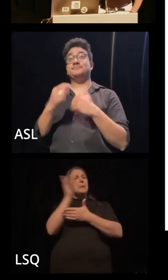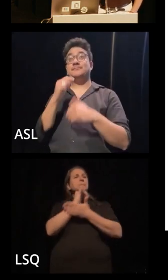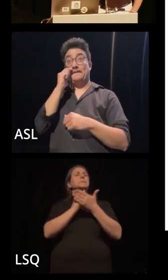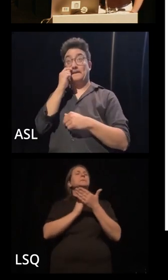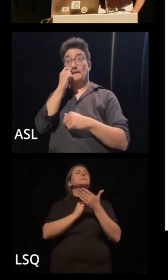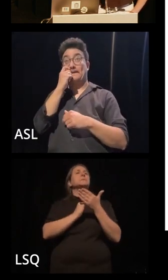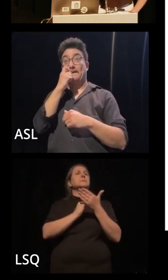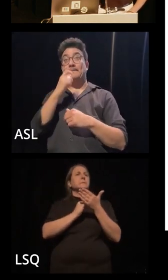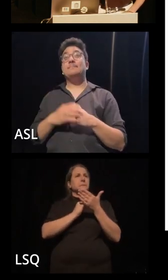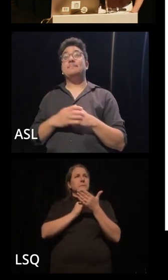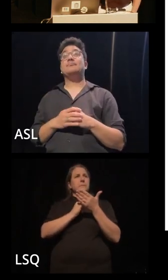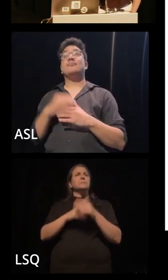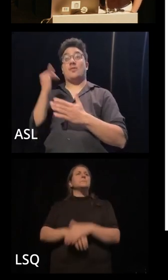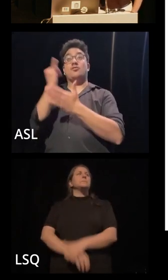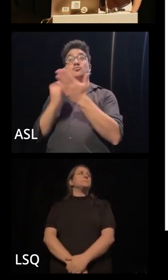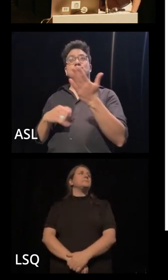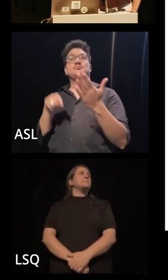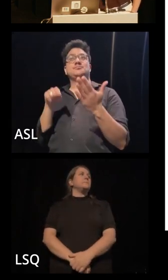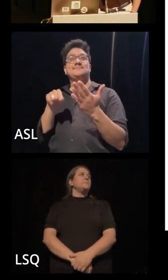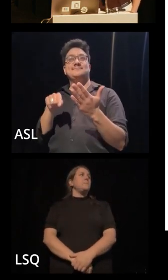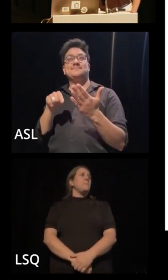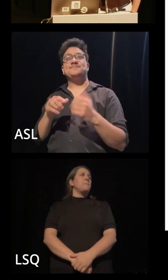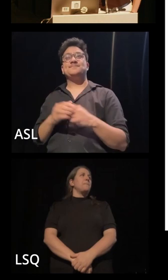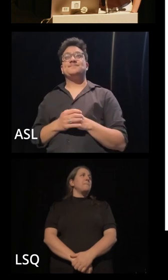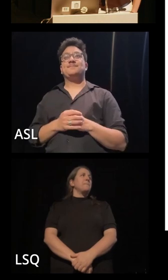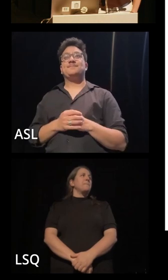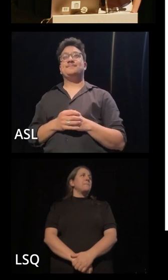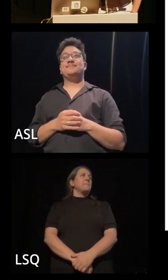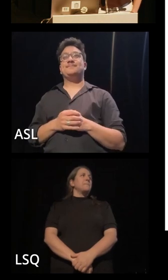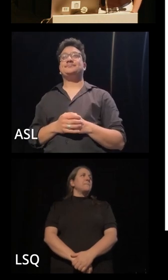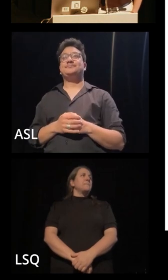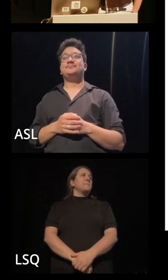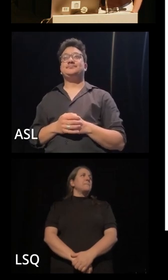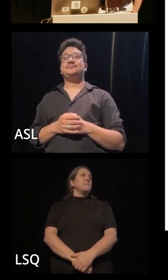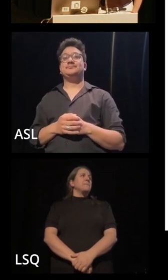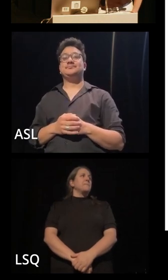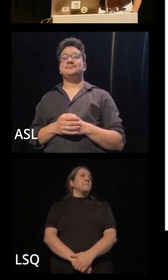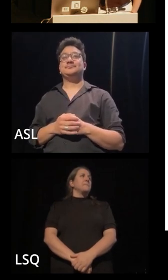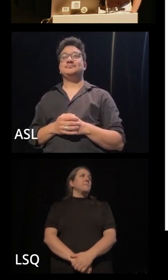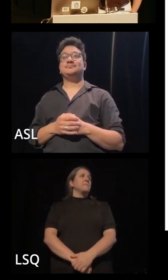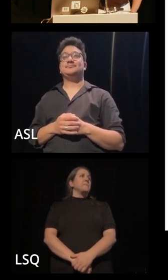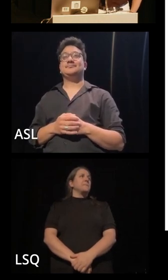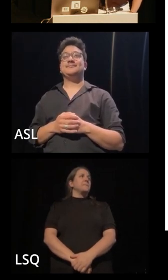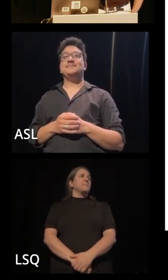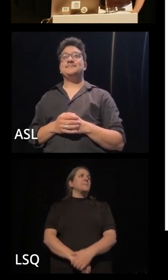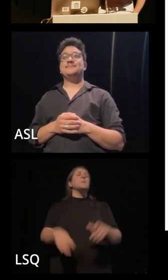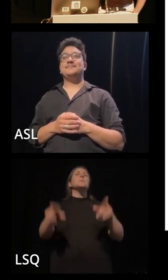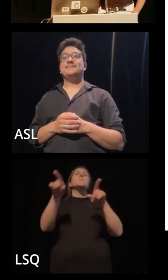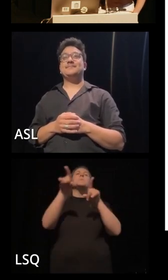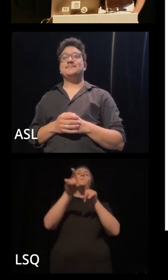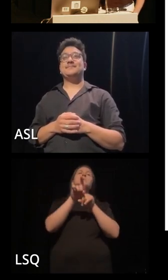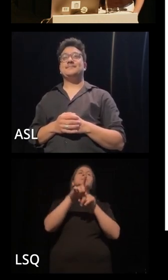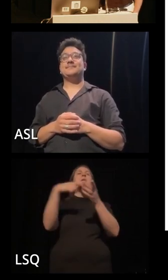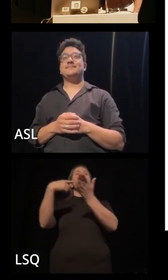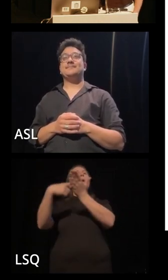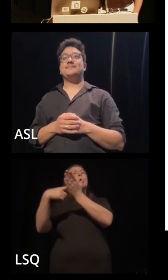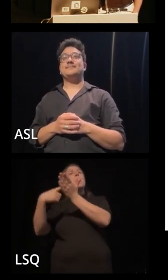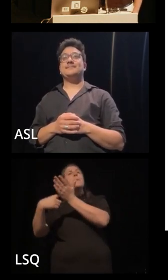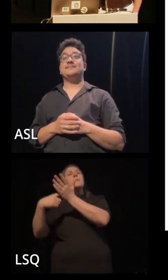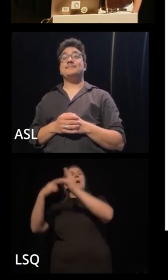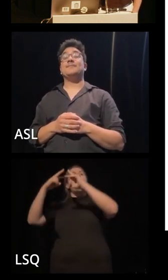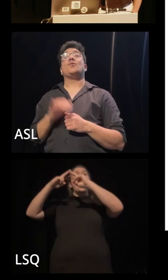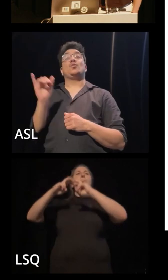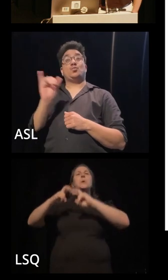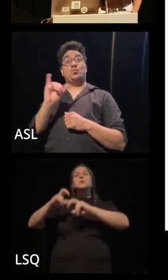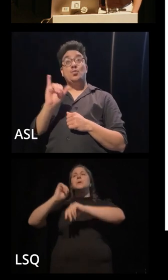artistiques que j'ai fait. Ainsi, les recherches documentaires et historiques s'enrichissent de